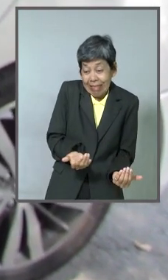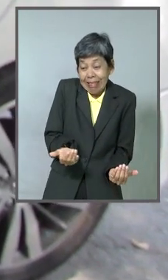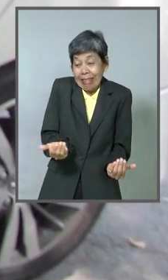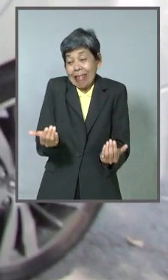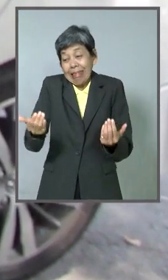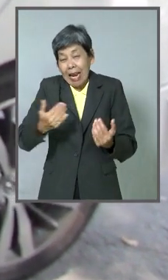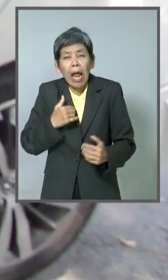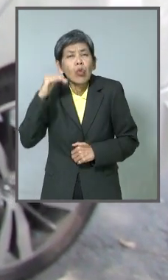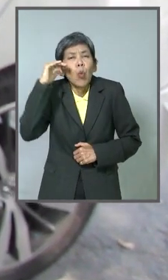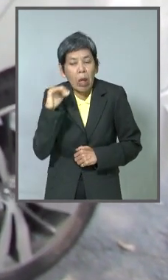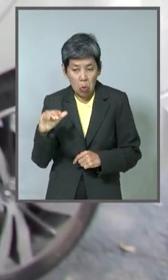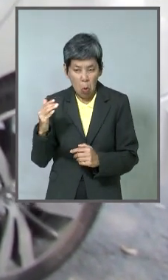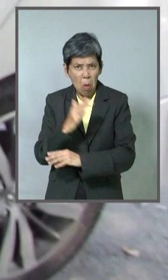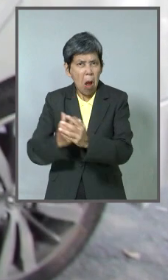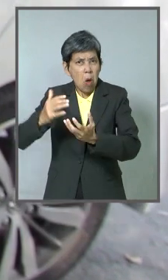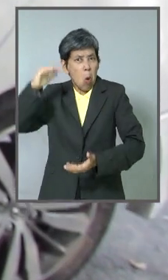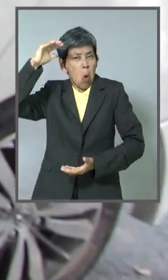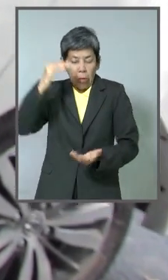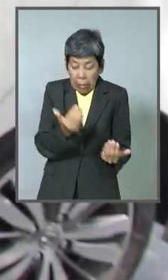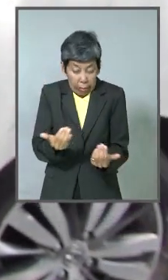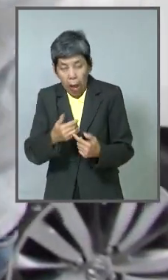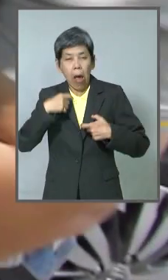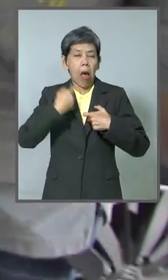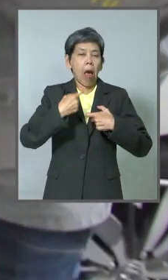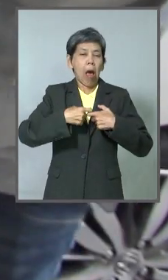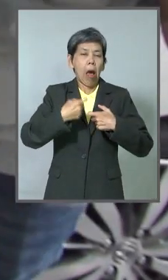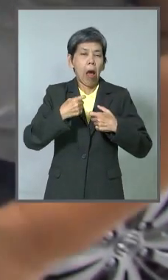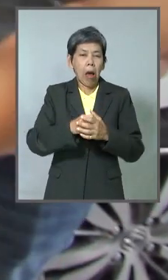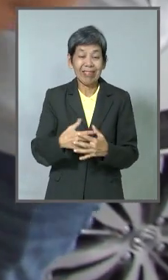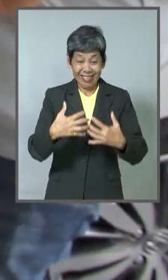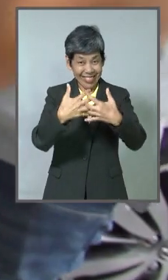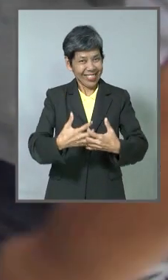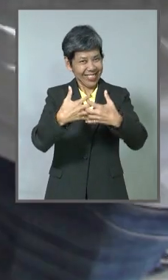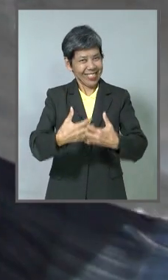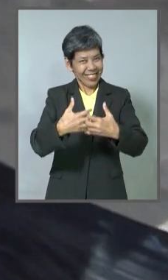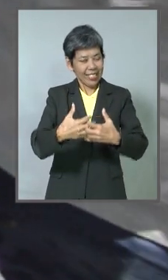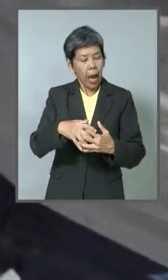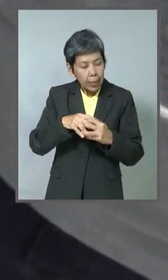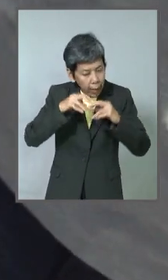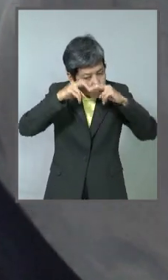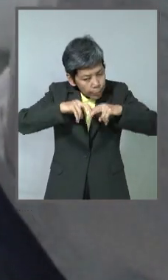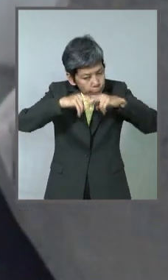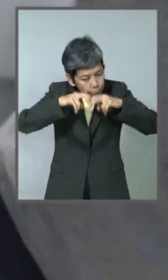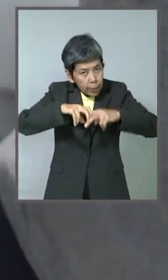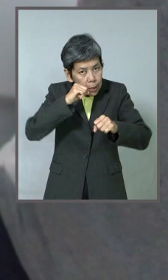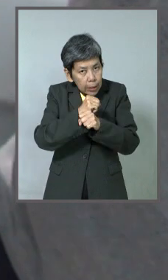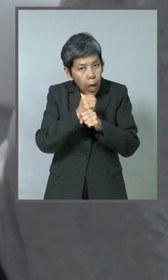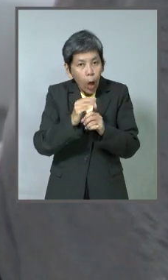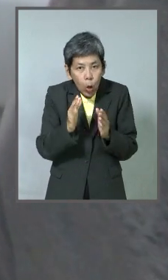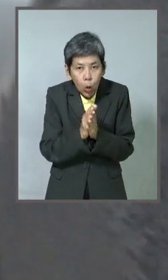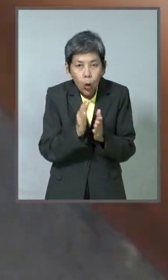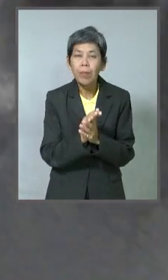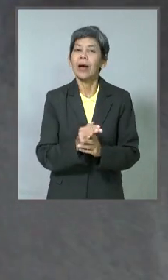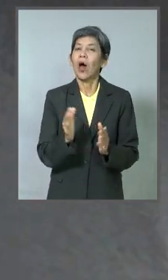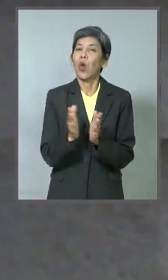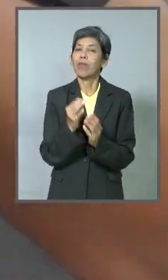คะการที่จะเข้าไปอุ้มหรือการที่จะเข้าไปแบกนั้นก็ทำได้ไม่ถนัดแถมเจ้าเครื่องนี้นะคะยังถูกคิดค้นมาเพื่อใ